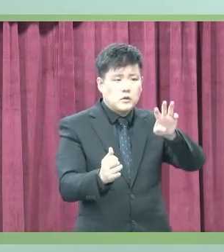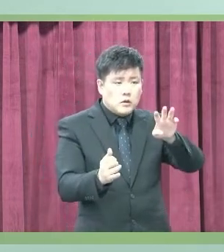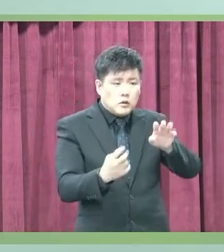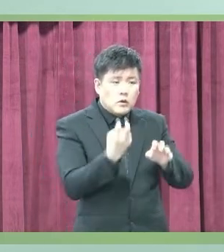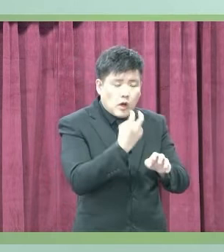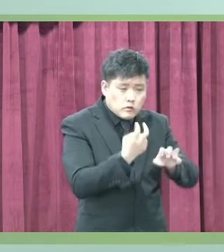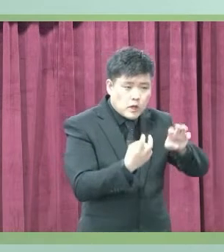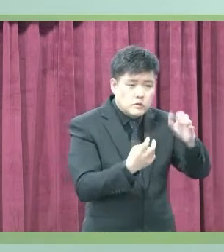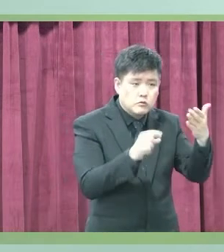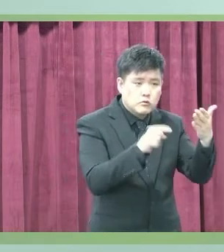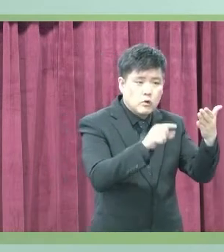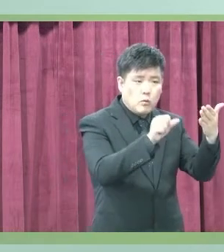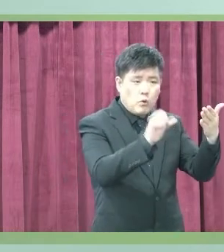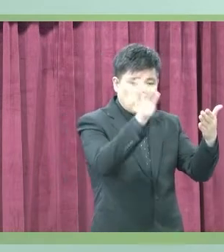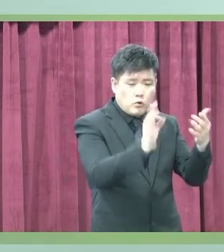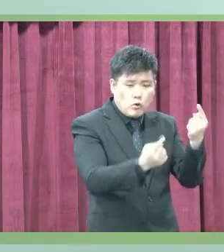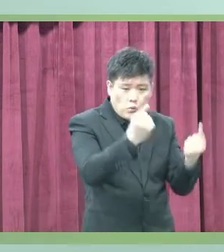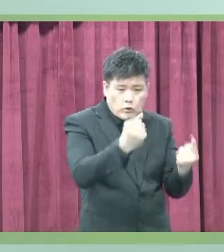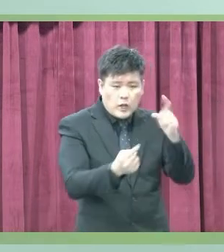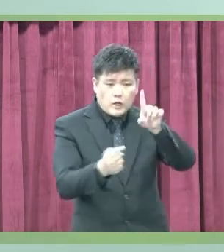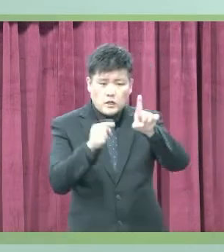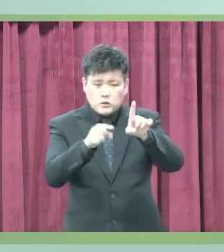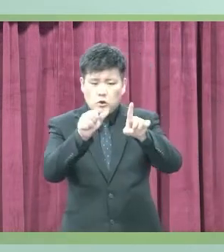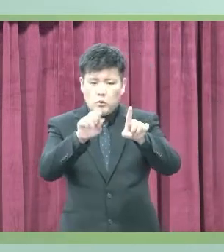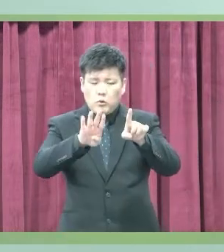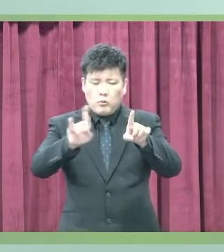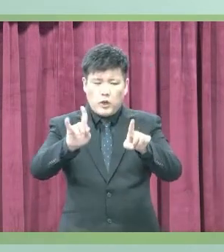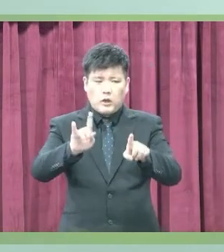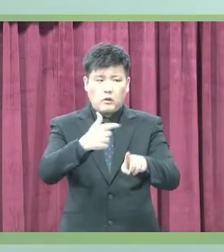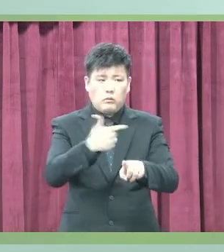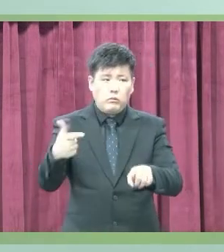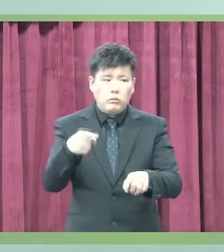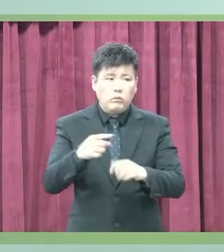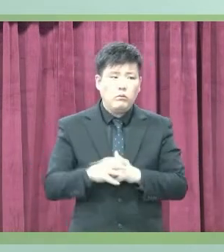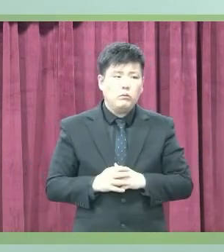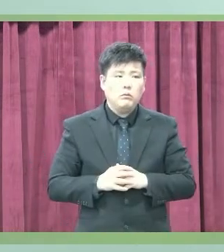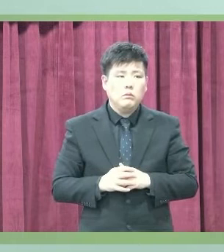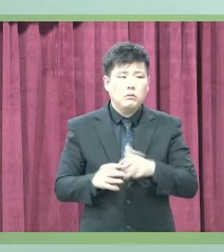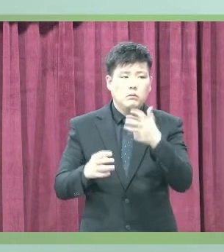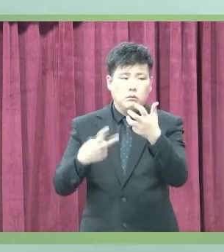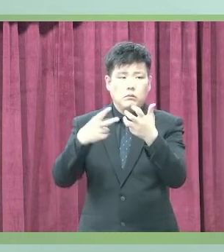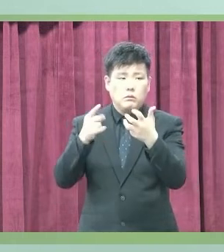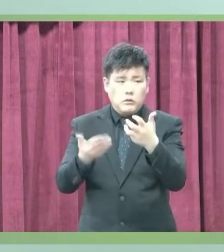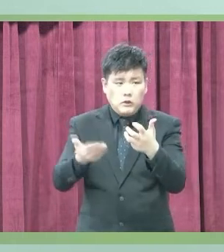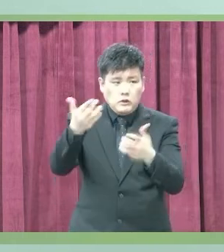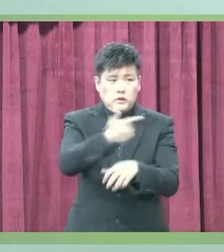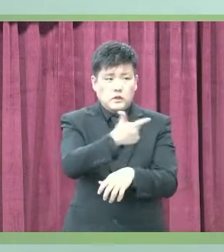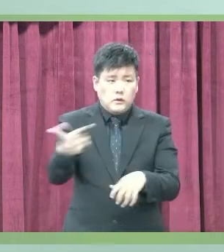39.5%보다 1.5배 높습니다. 연령별 검진 미수검률은 80대 이상이 가장 높고